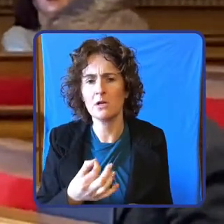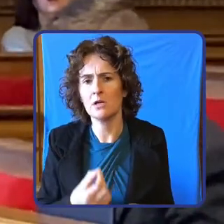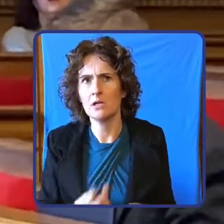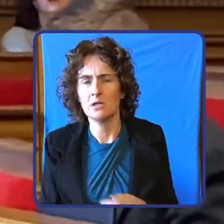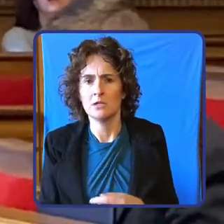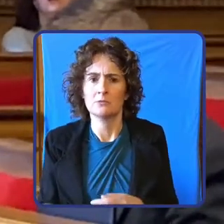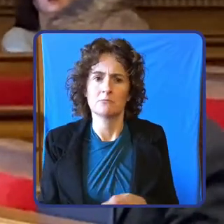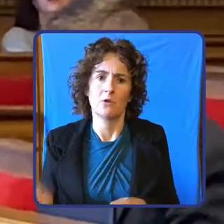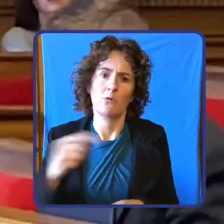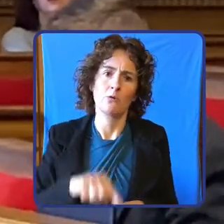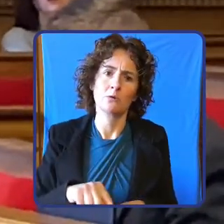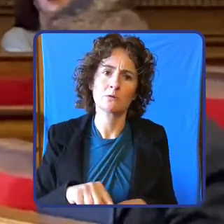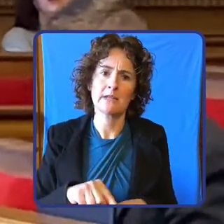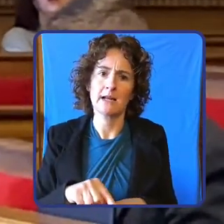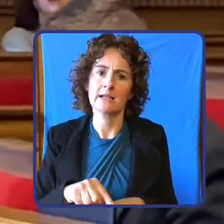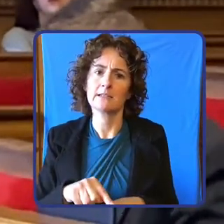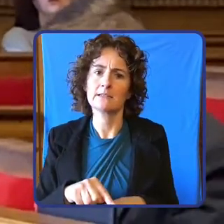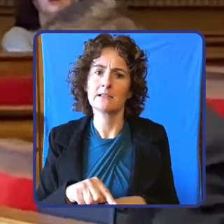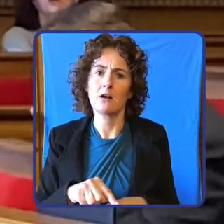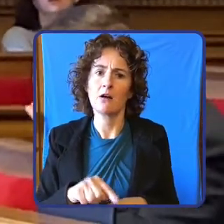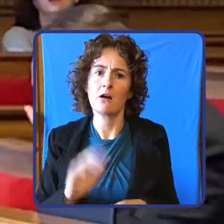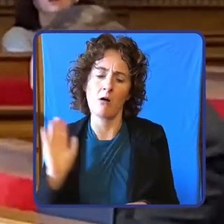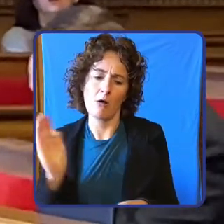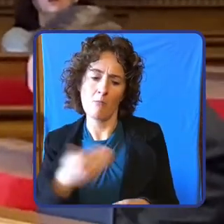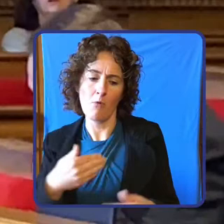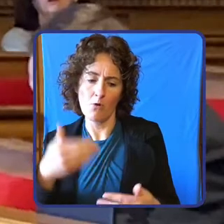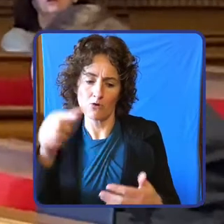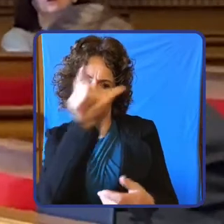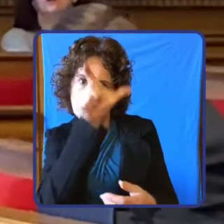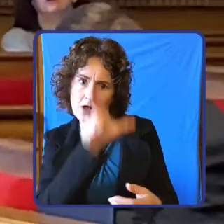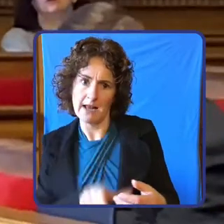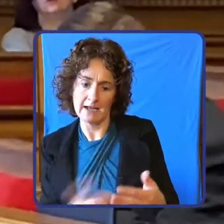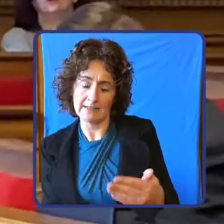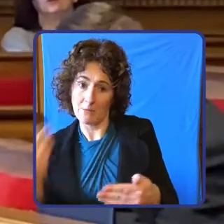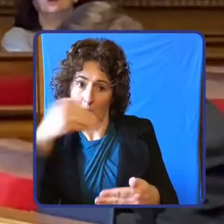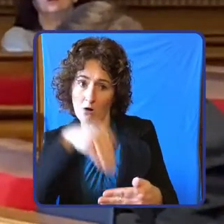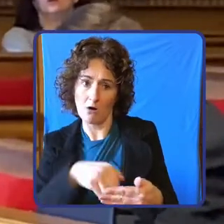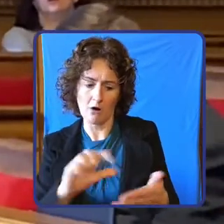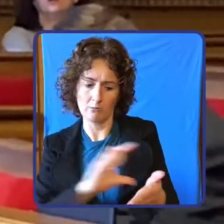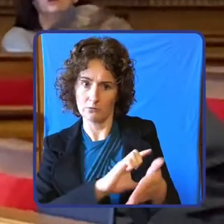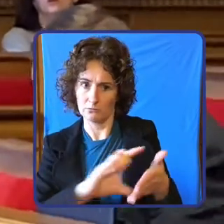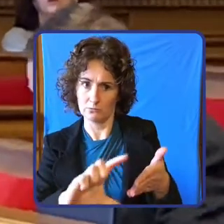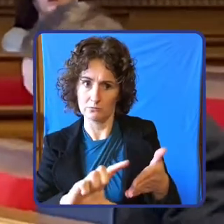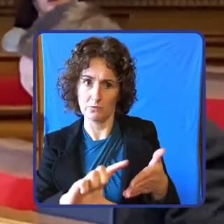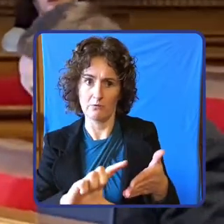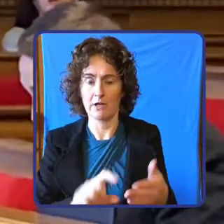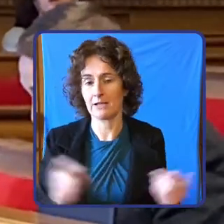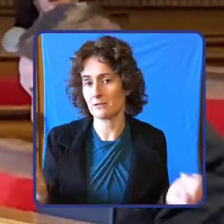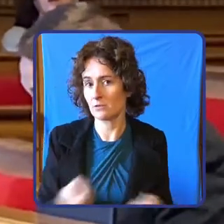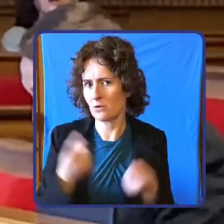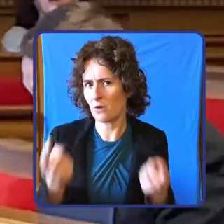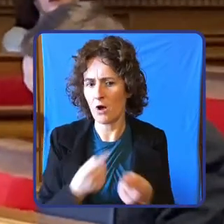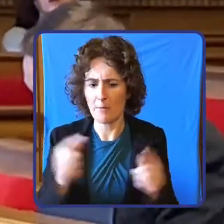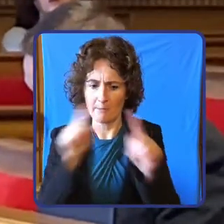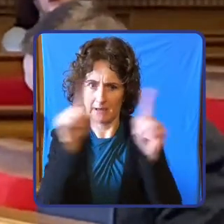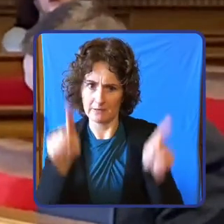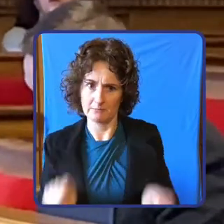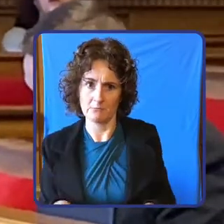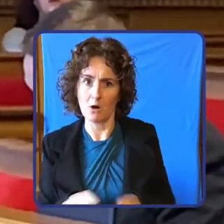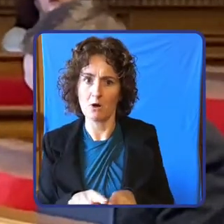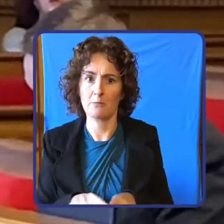ugye választási ígéretek megvalósítása szerepelt. Ha ez nem kampánykiadvány, akkor mi nem. Utána a polgármester